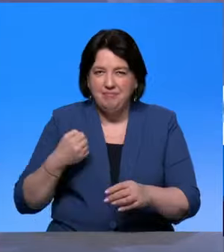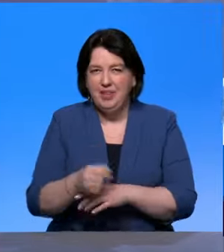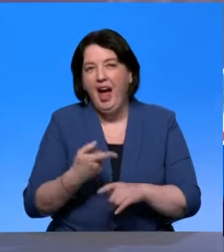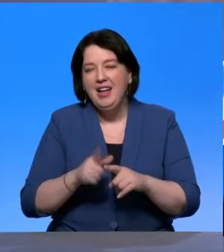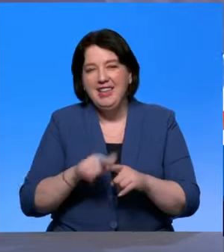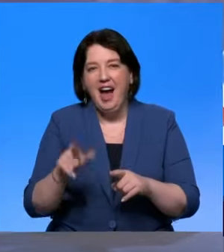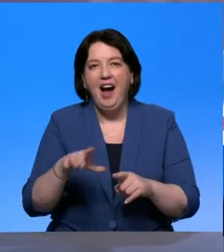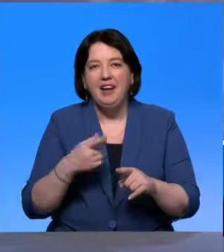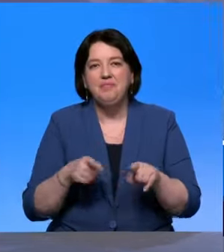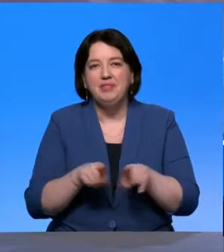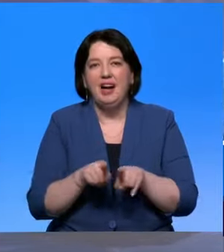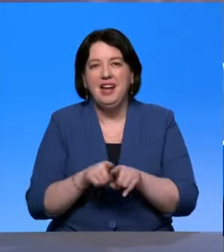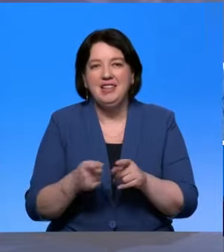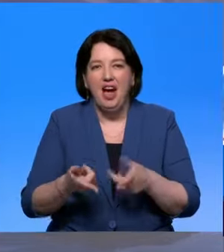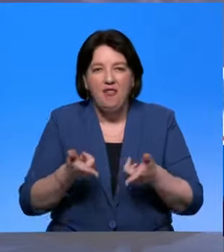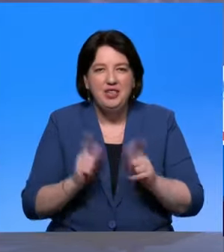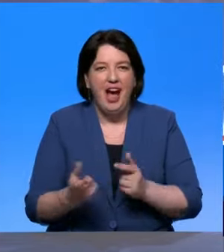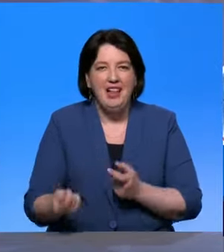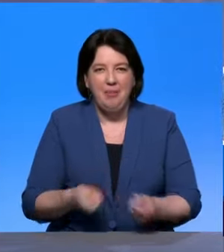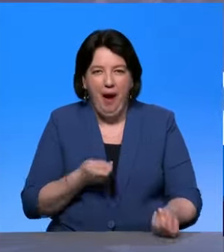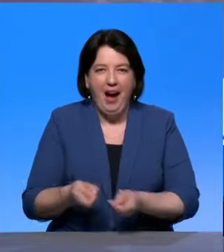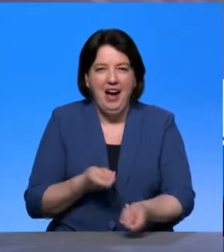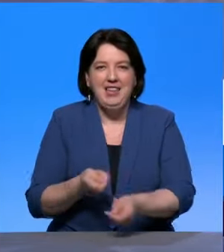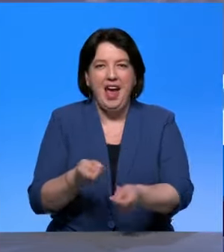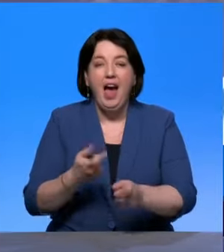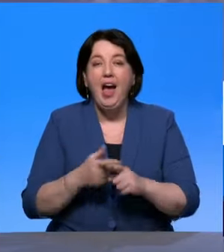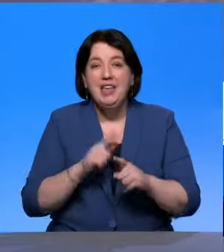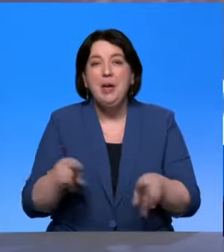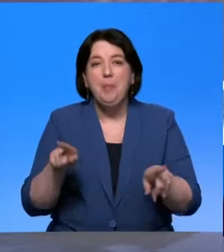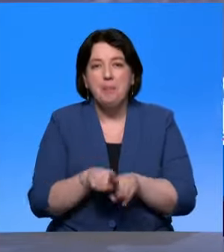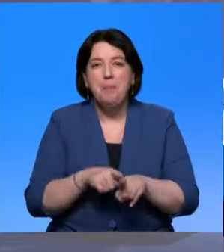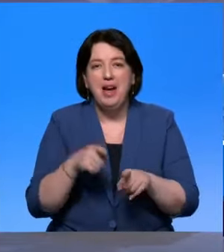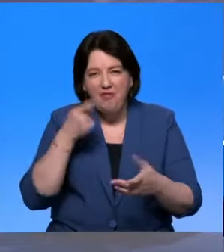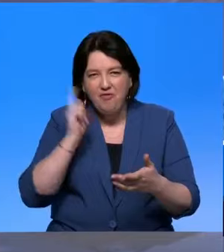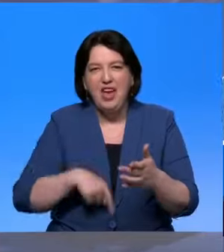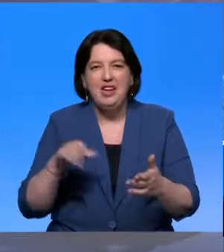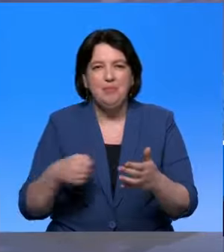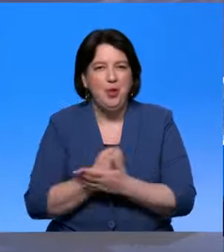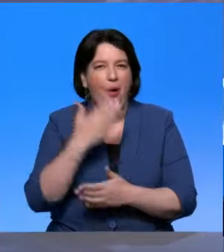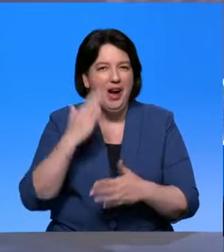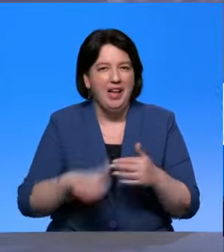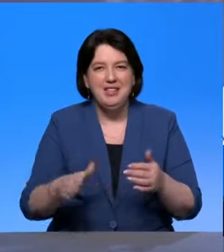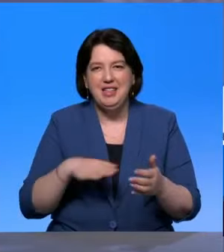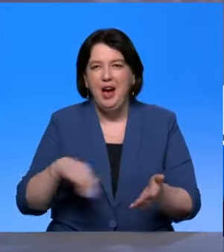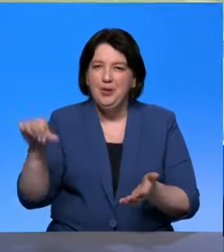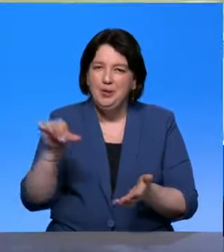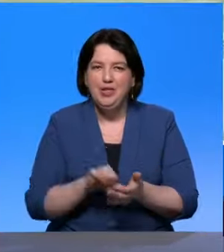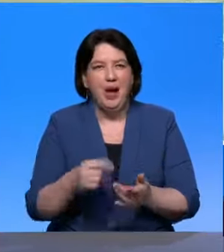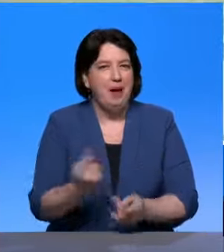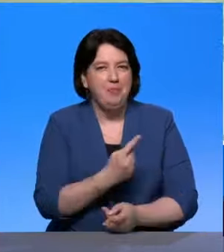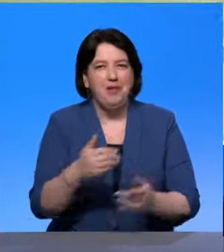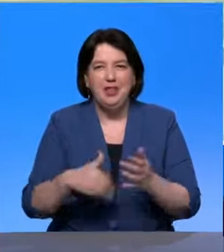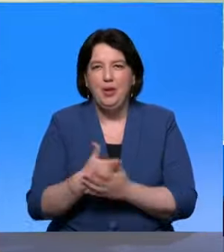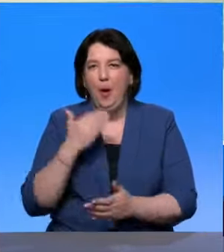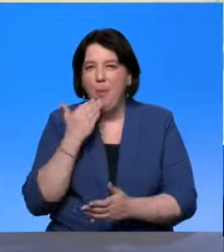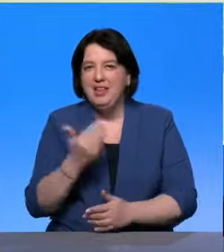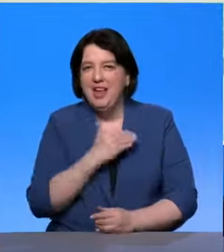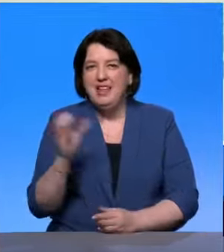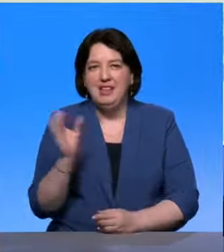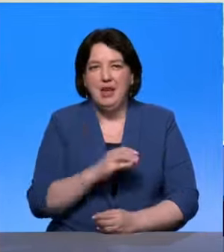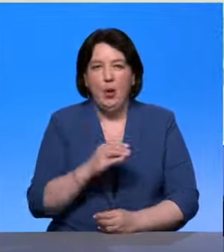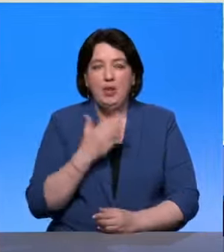минут. Горим в 3 шайбы. Все в наших руках. Верим до конца. Играем от первой до последней секунды.